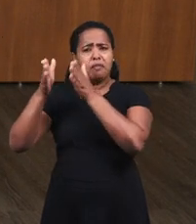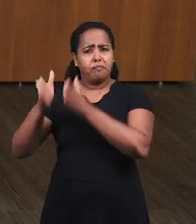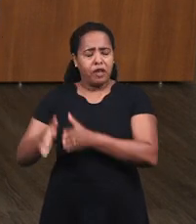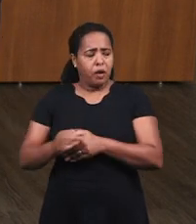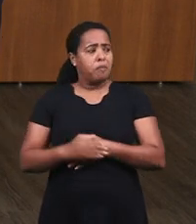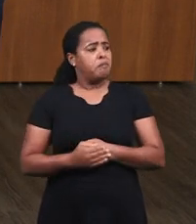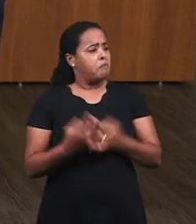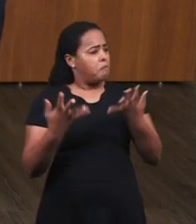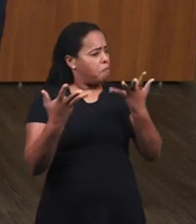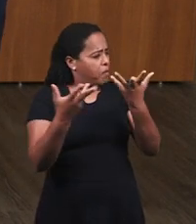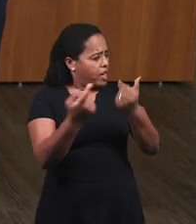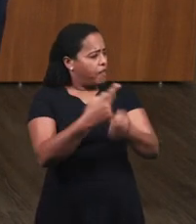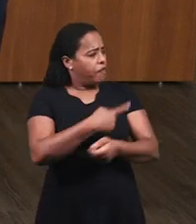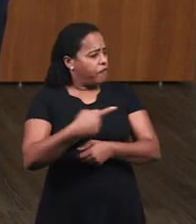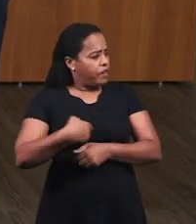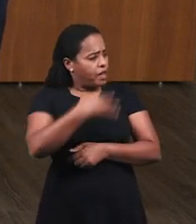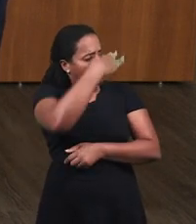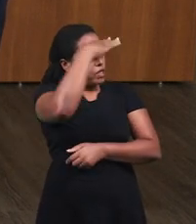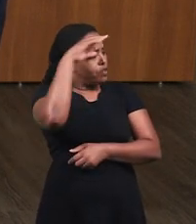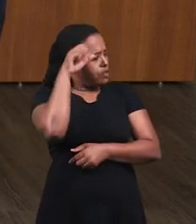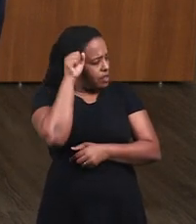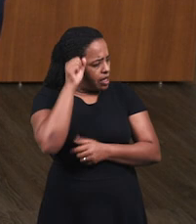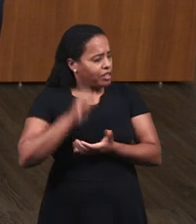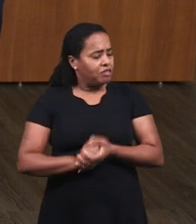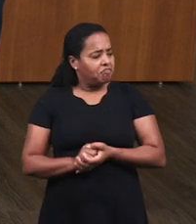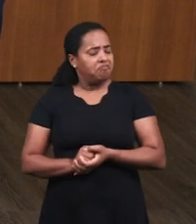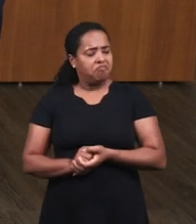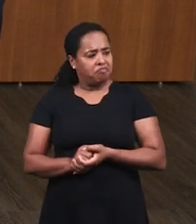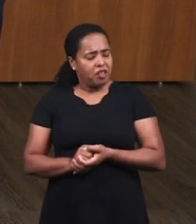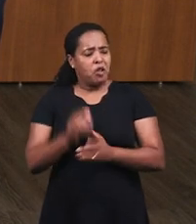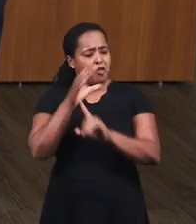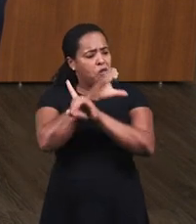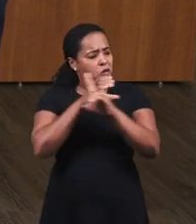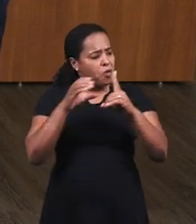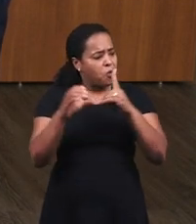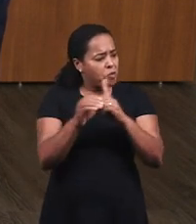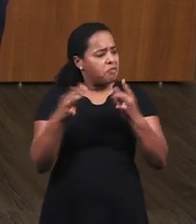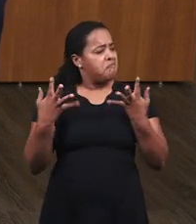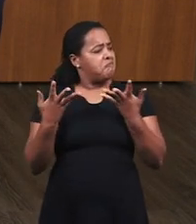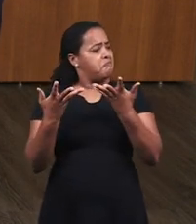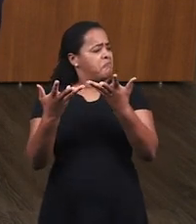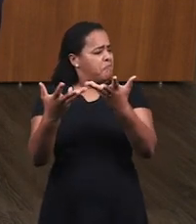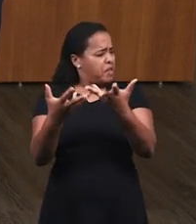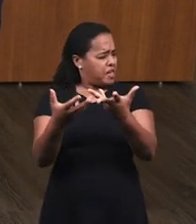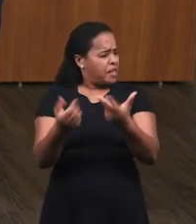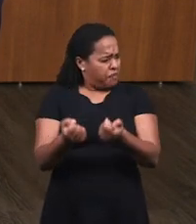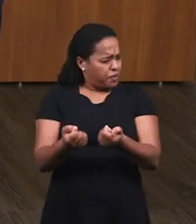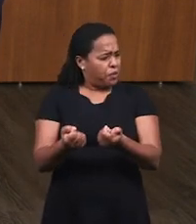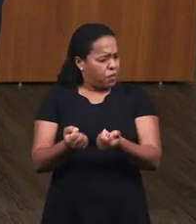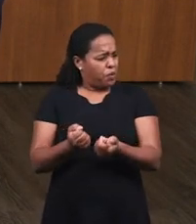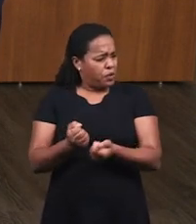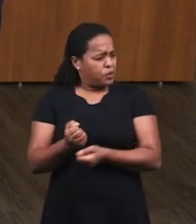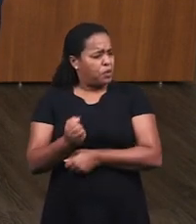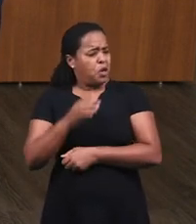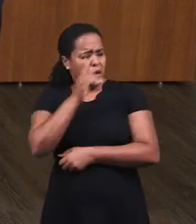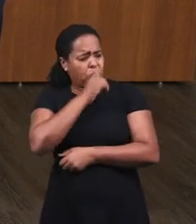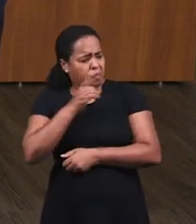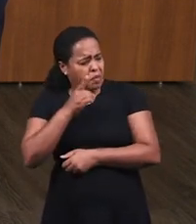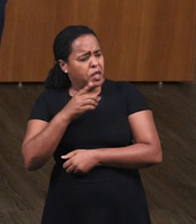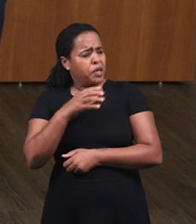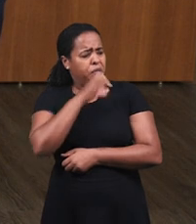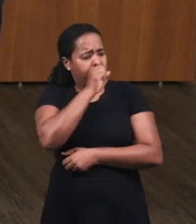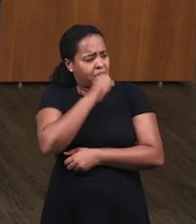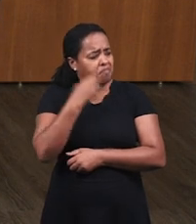верной церкви. В те выходные это было чудное богослужение,